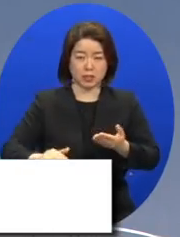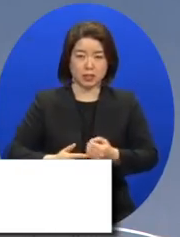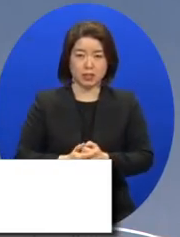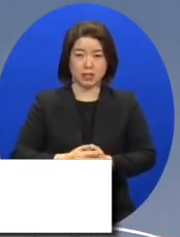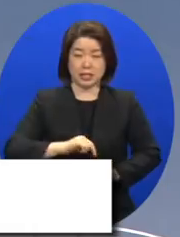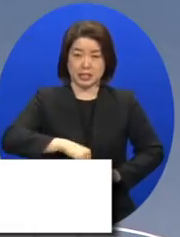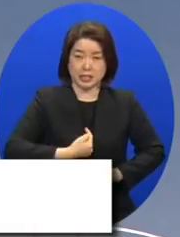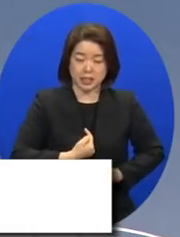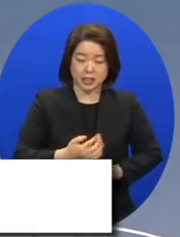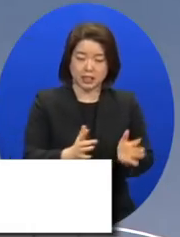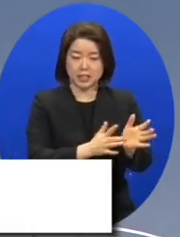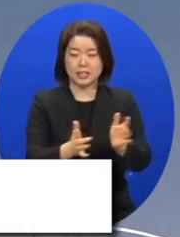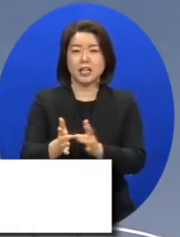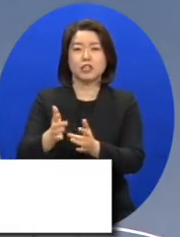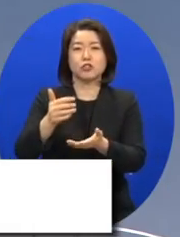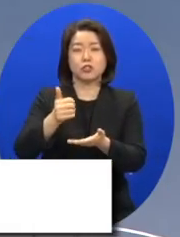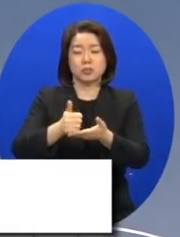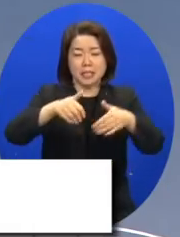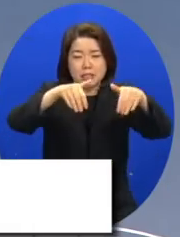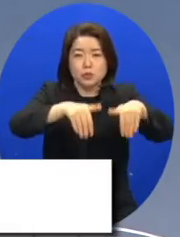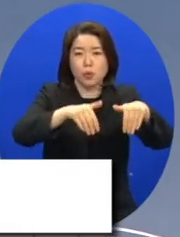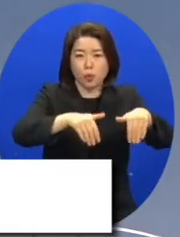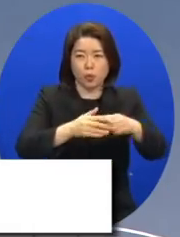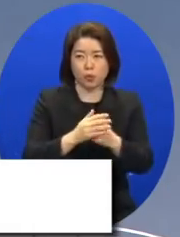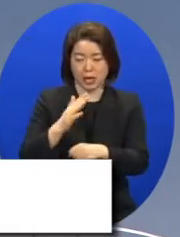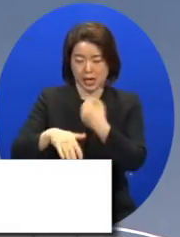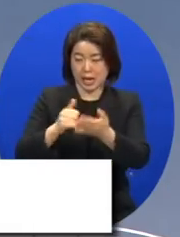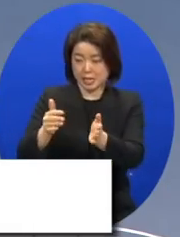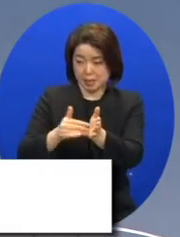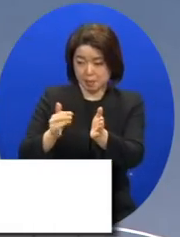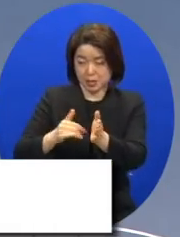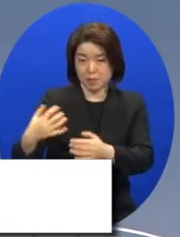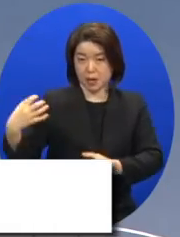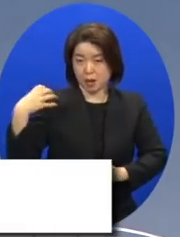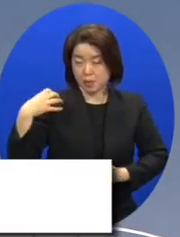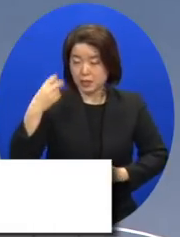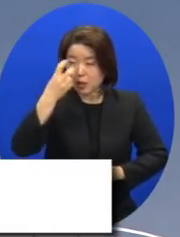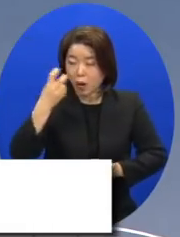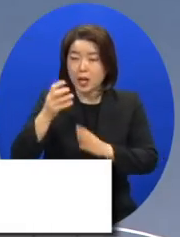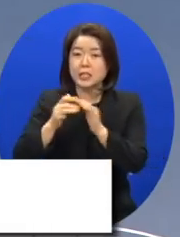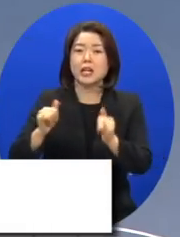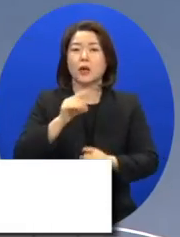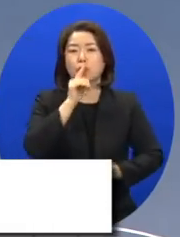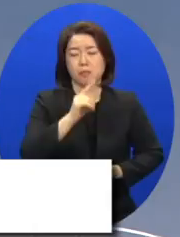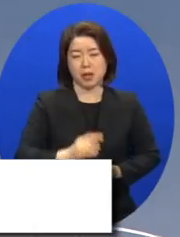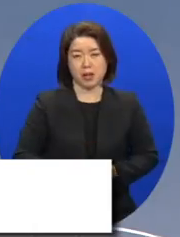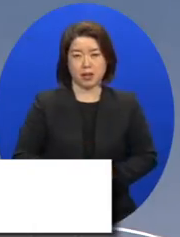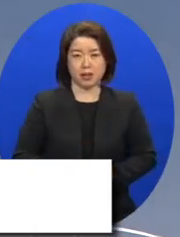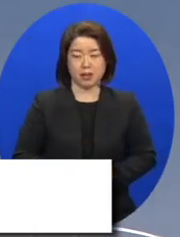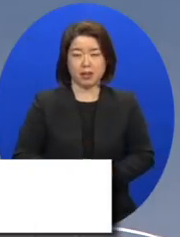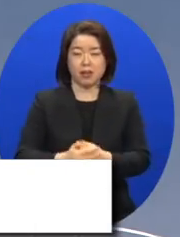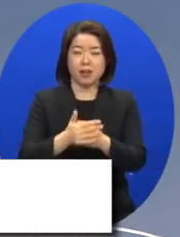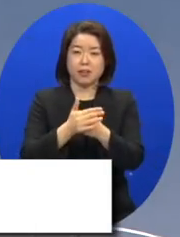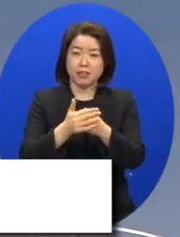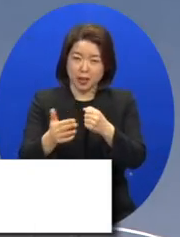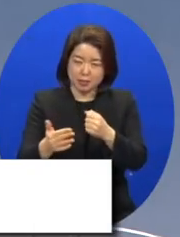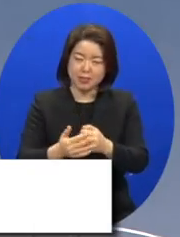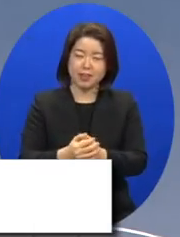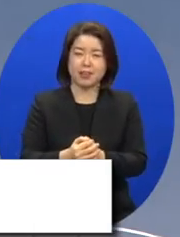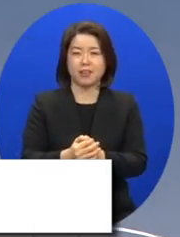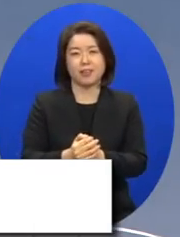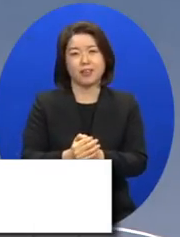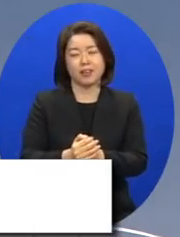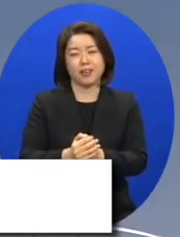예수님의 좋은 이라 하나님의 비밀을 맡은 관리인이 라고 한 거예요 그러니까 사실